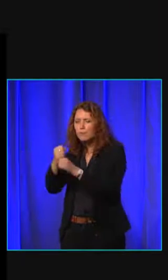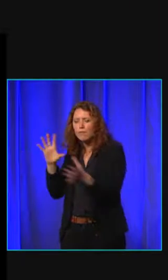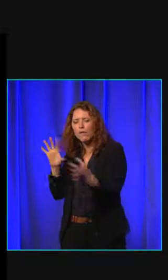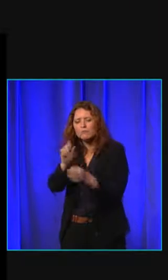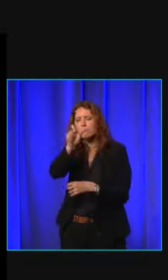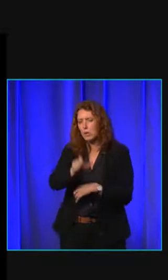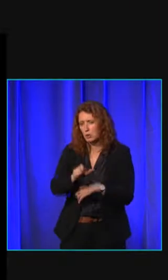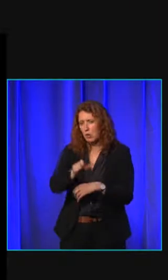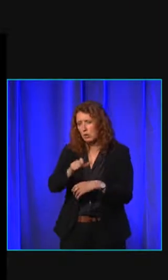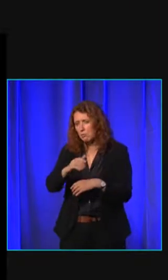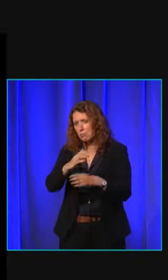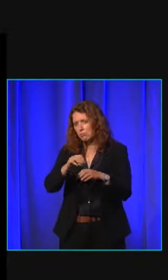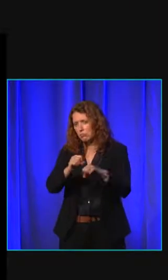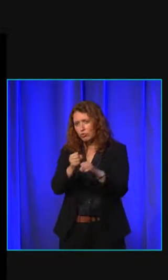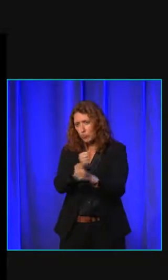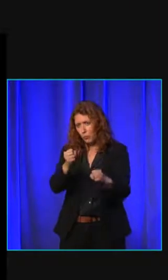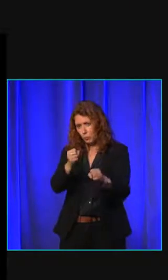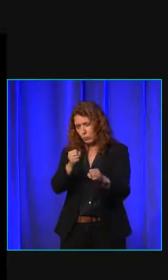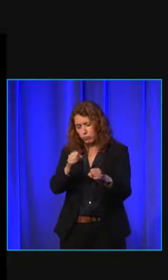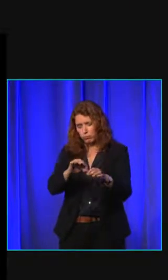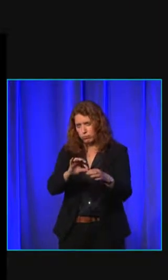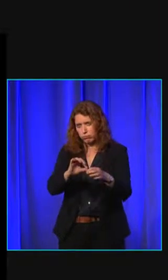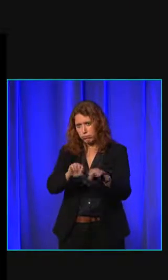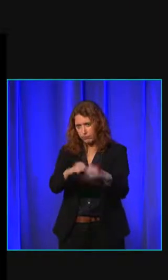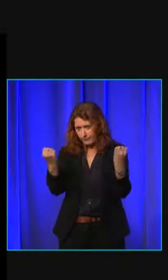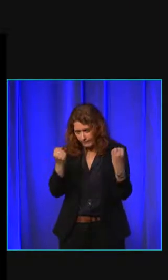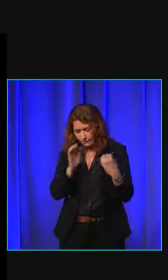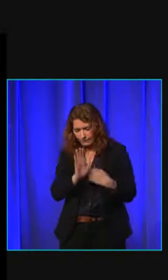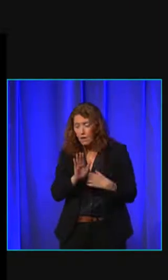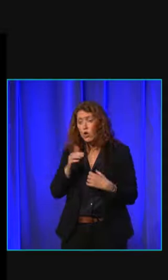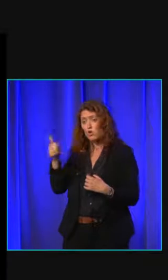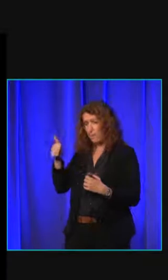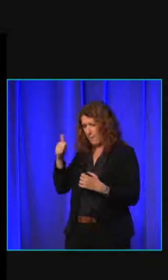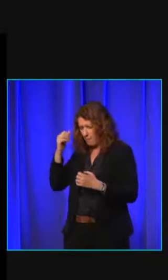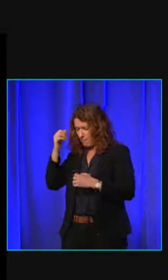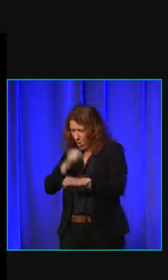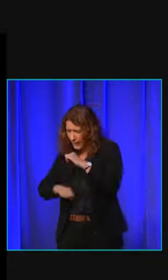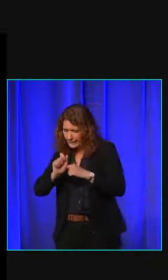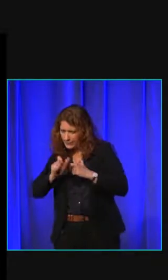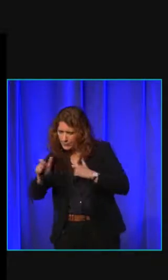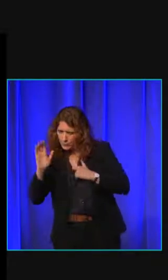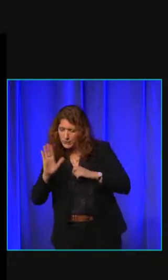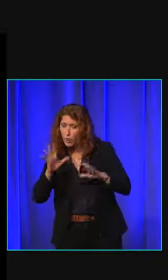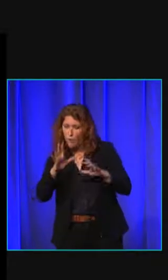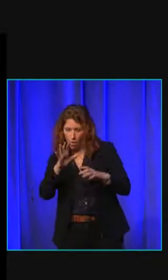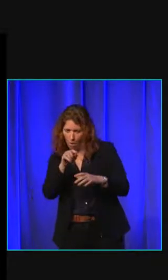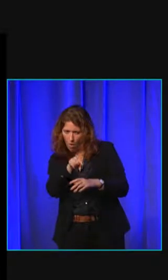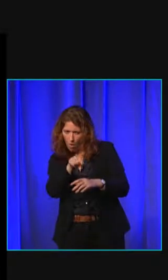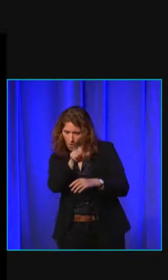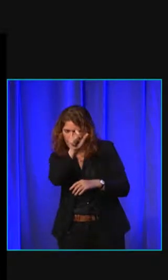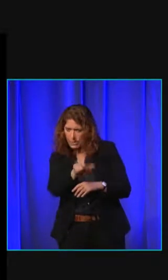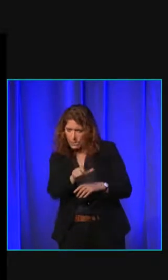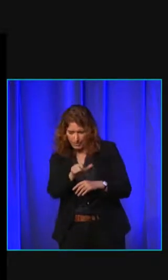genou. Et il a mis en place un programme d'imagerie du processus de guérison où les patients